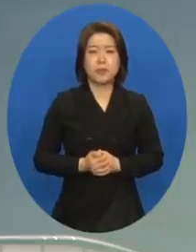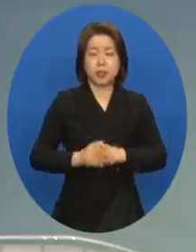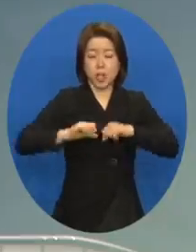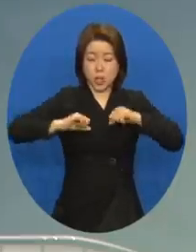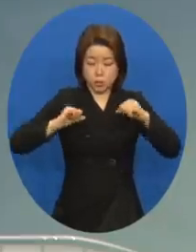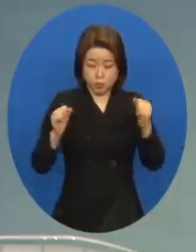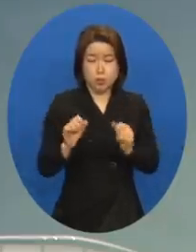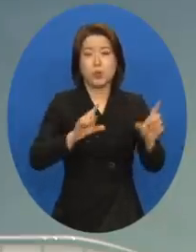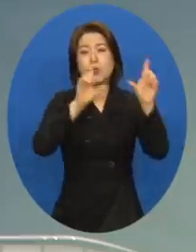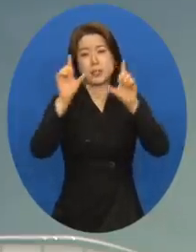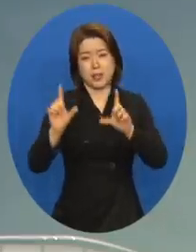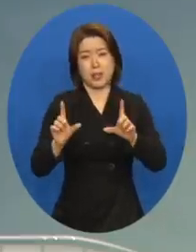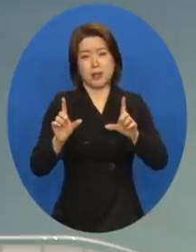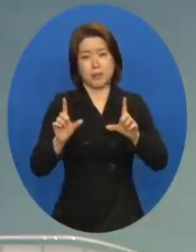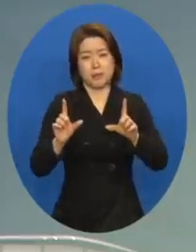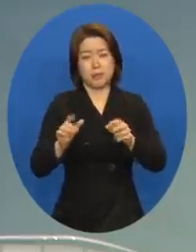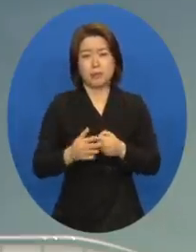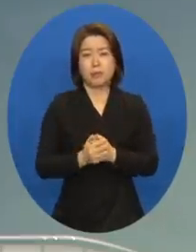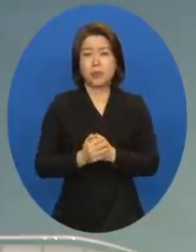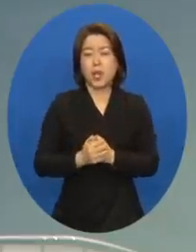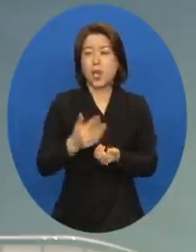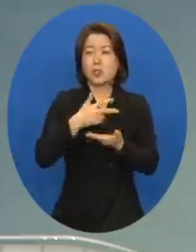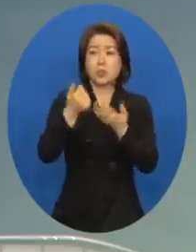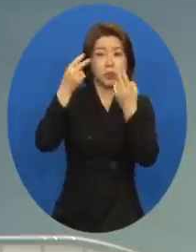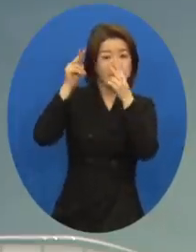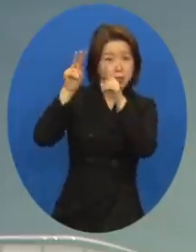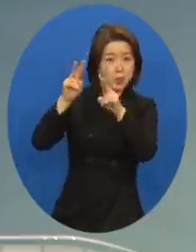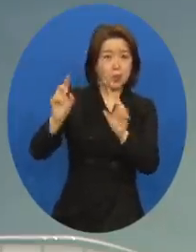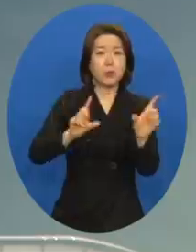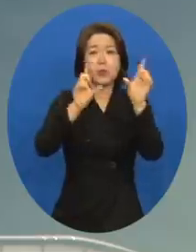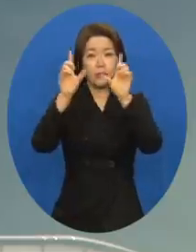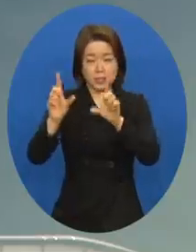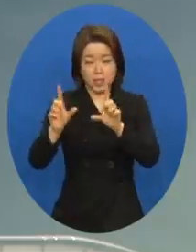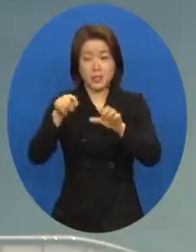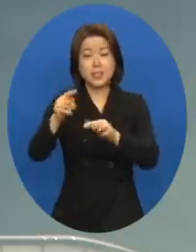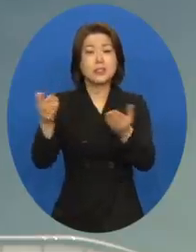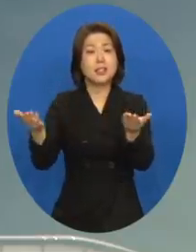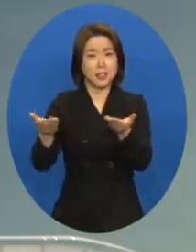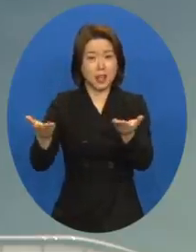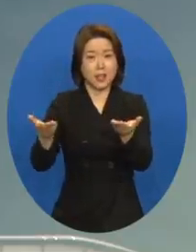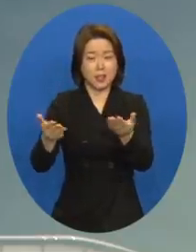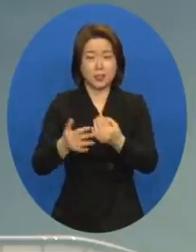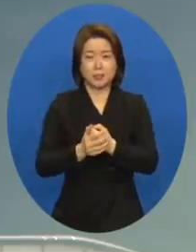순종의 삶을 사는 것, 주님을 바라보고 사는 삶을 사는 일에